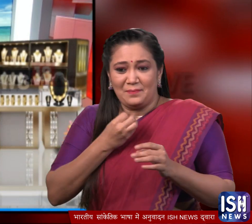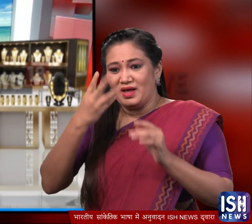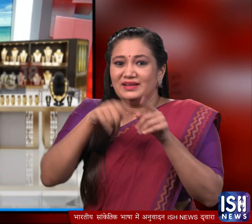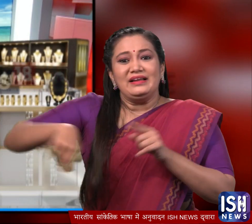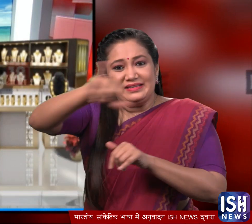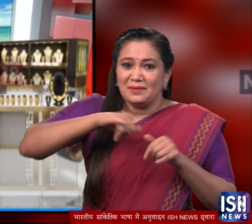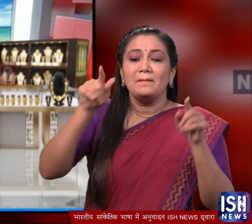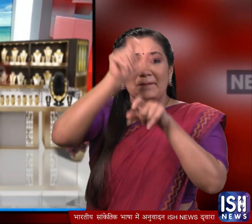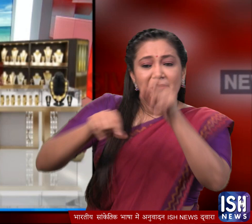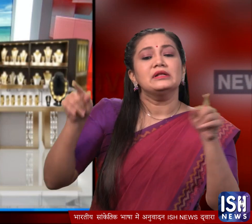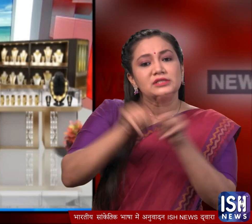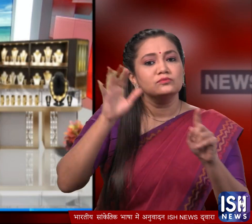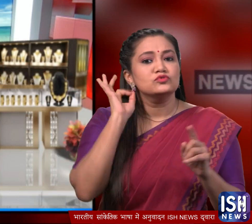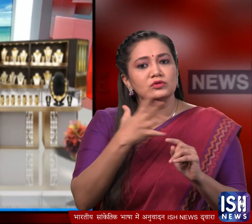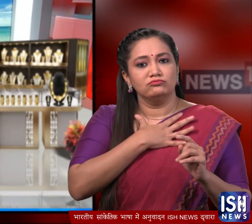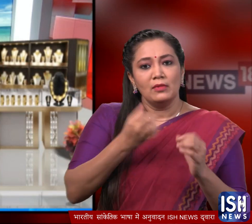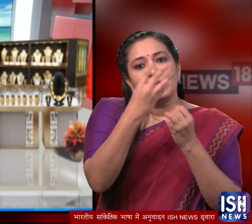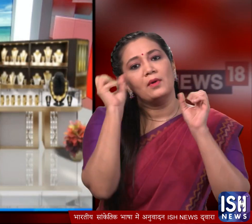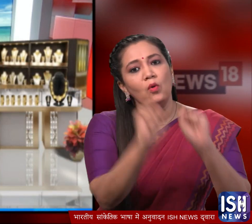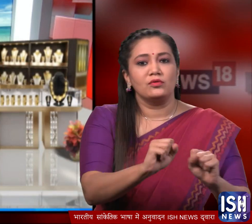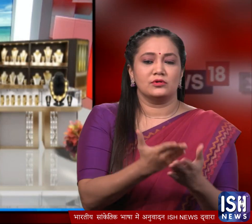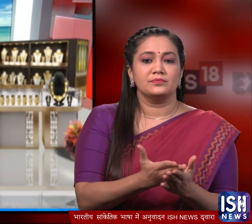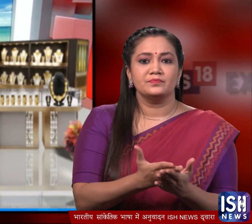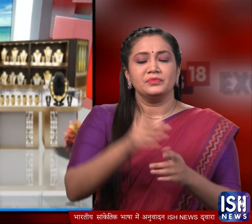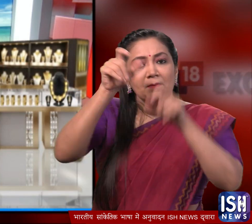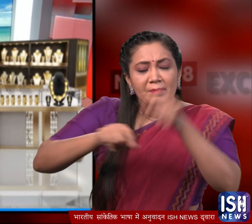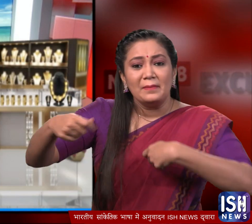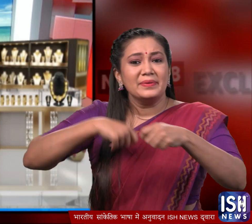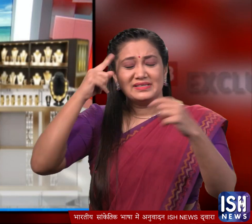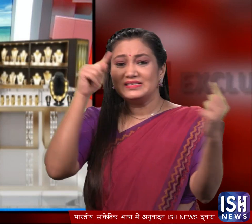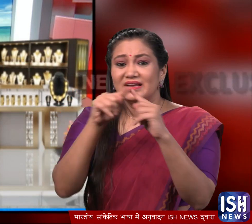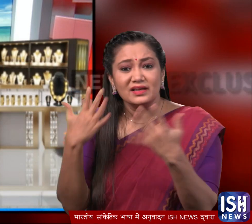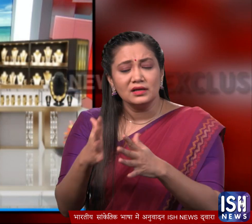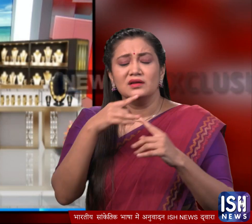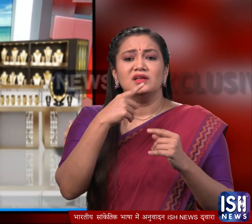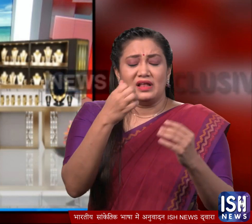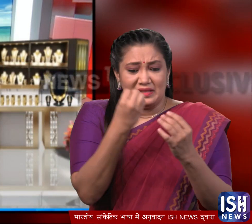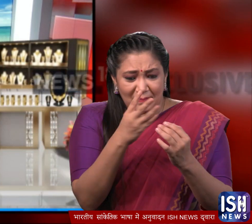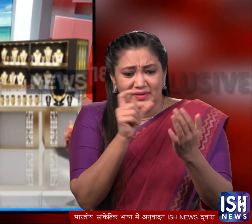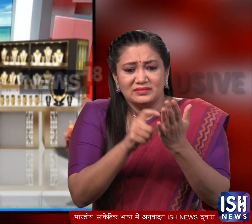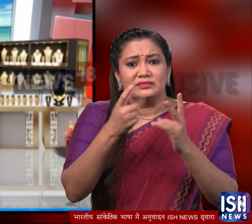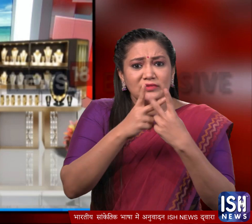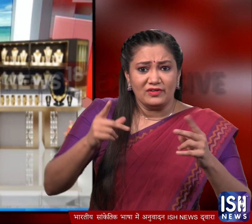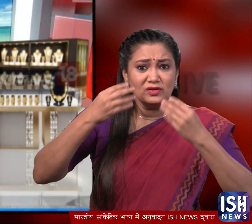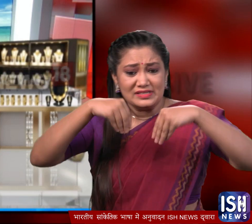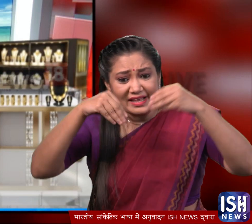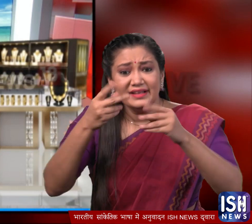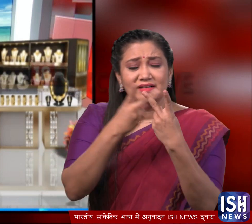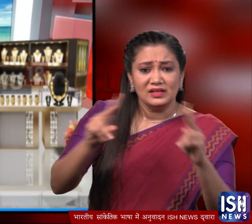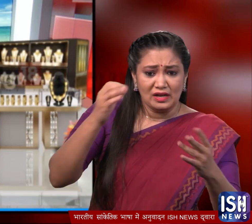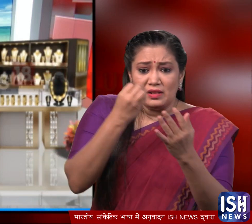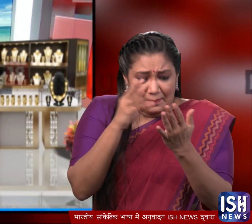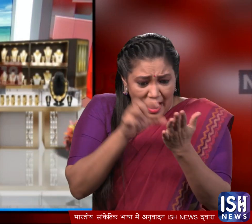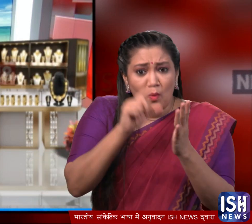है, ठीक उसी तरह ये सोने के गहनों की पहचान का नंबर होगा। जो कारोबारी विरोध कर रहे हैं उनकी दलील है कि अब वो सोने के जितने भी गहने बेचेंगे